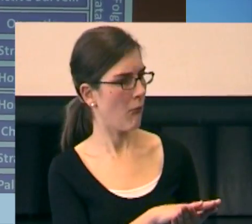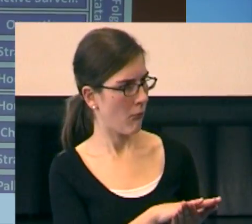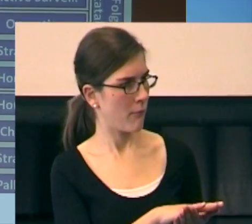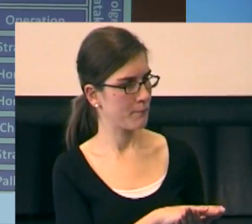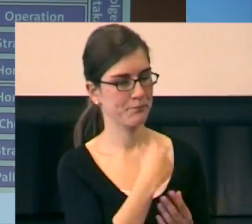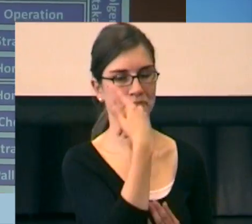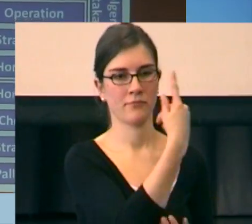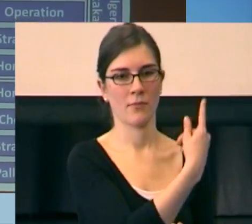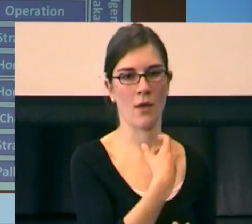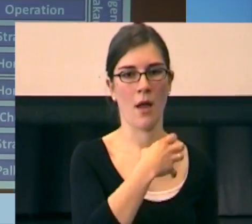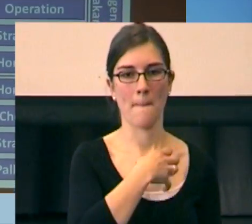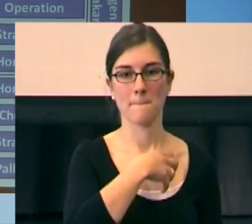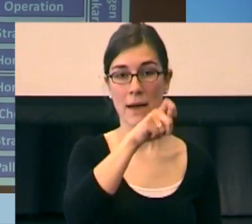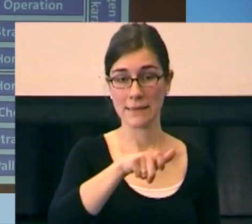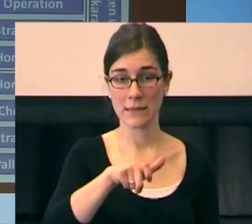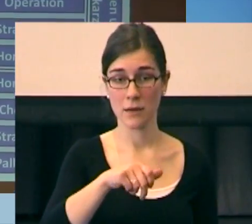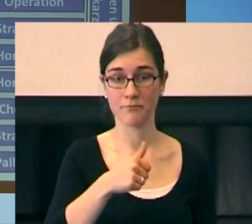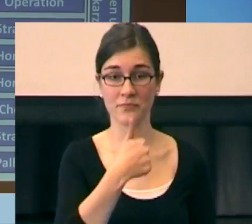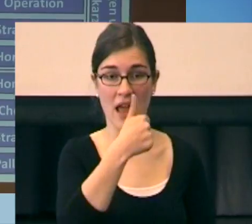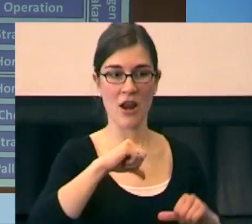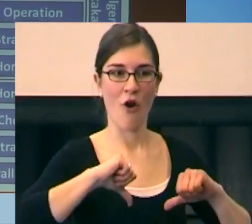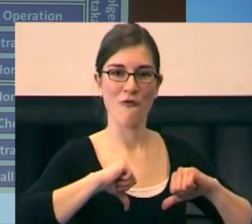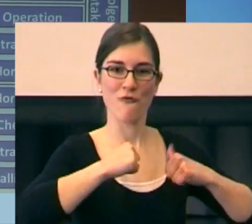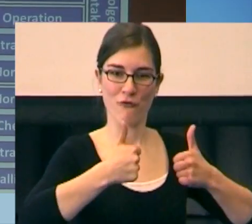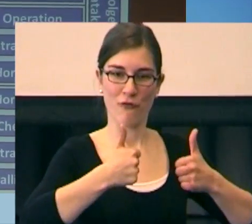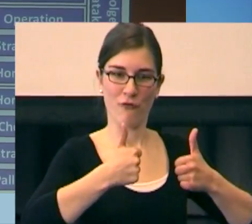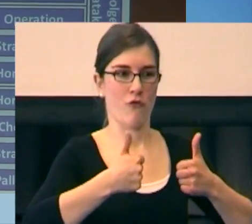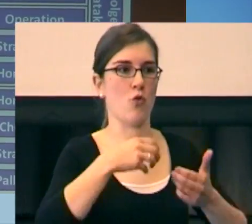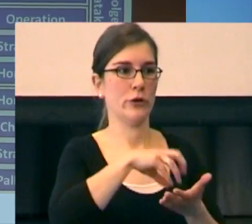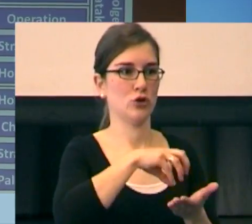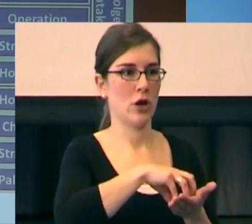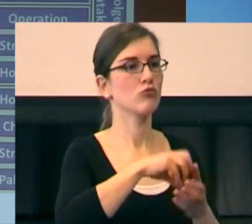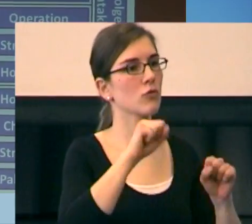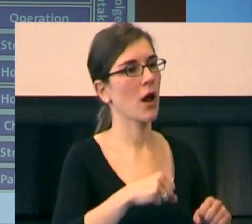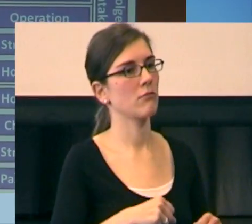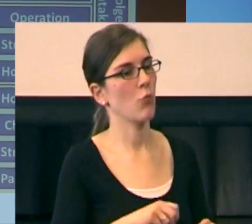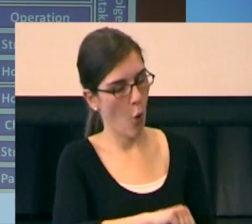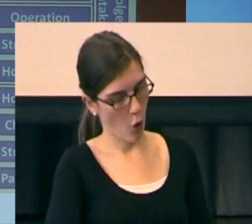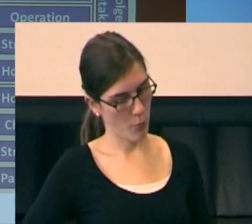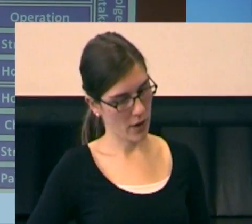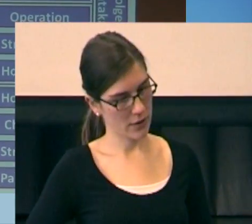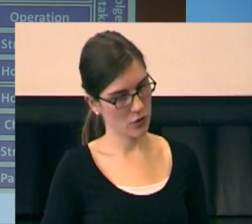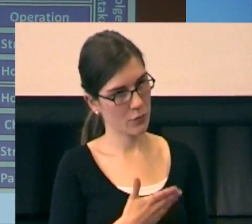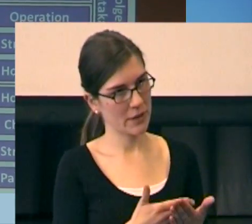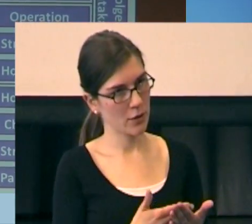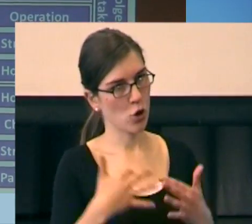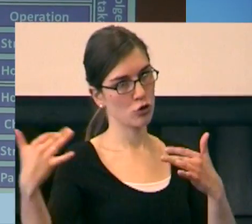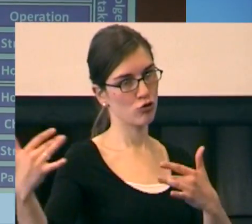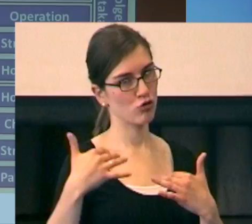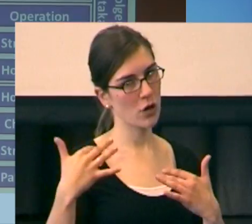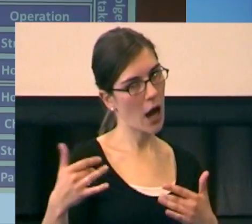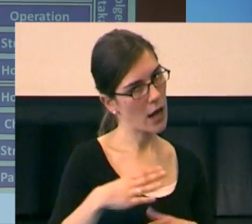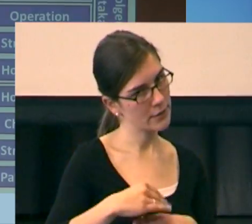Wir haben also die Patienten mit einem Frühstadium, für die kann ich anbieten in die Operation, die Strahlentherapie,